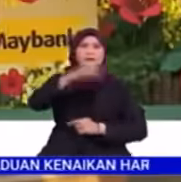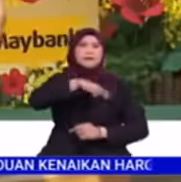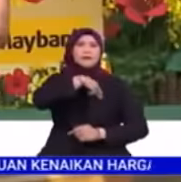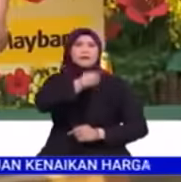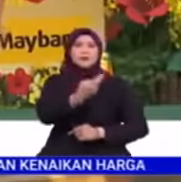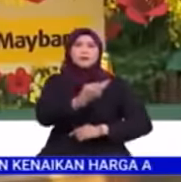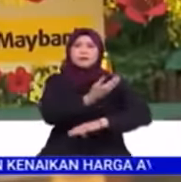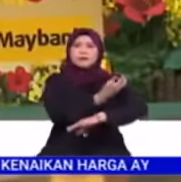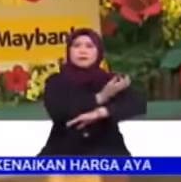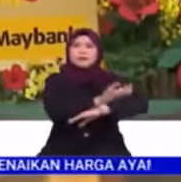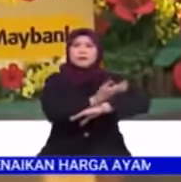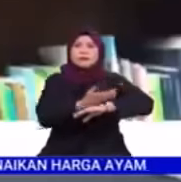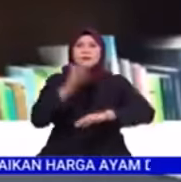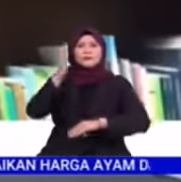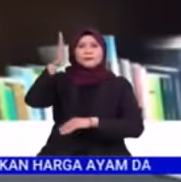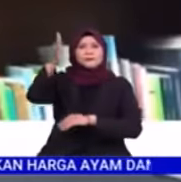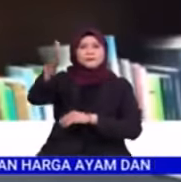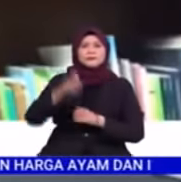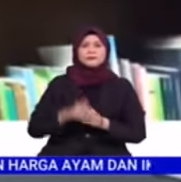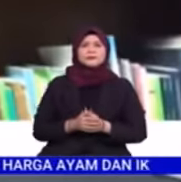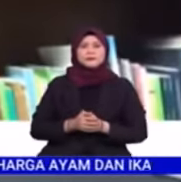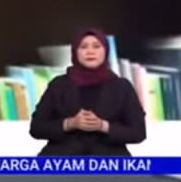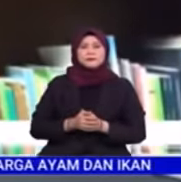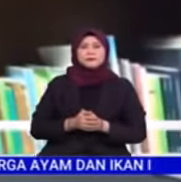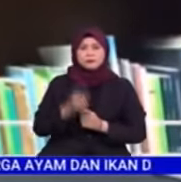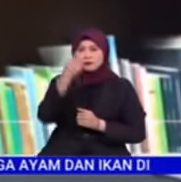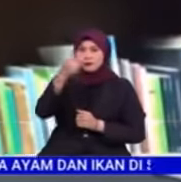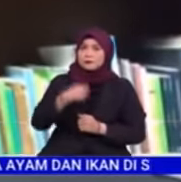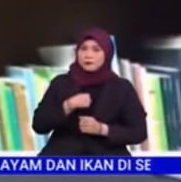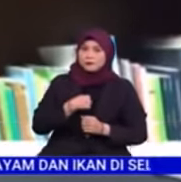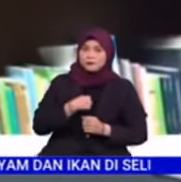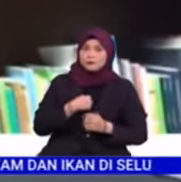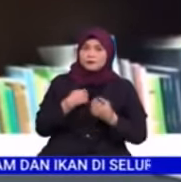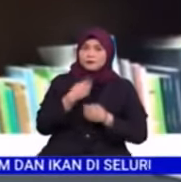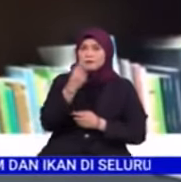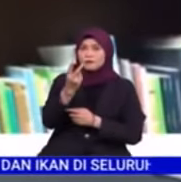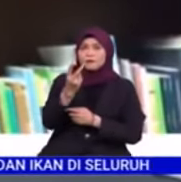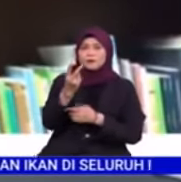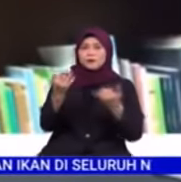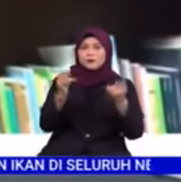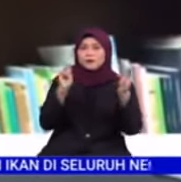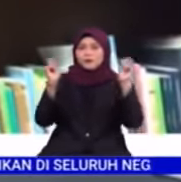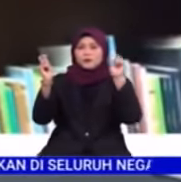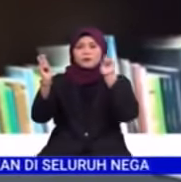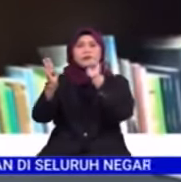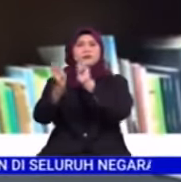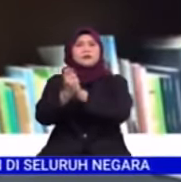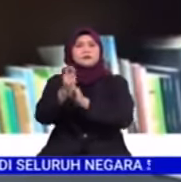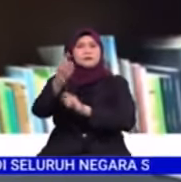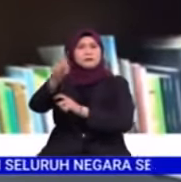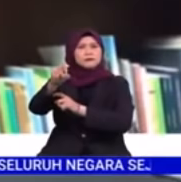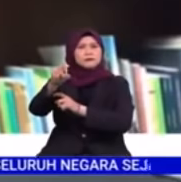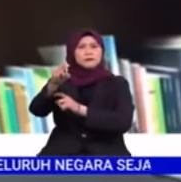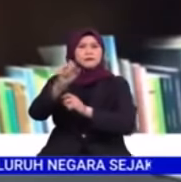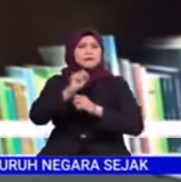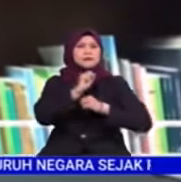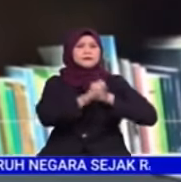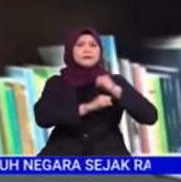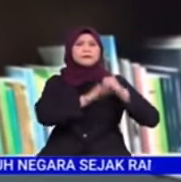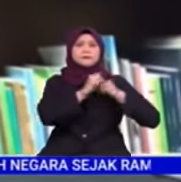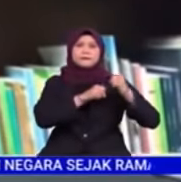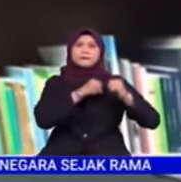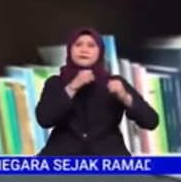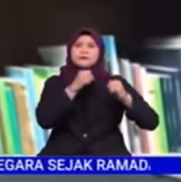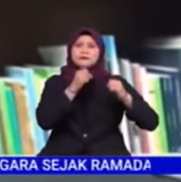generasi akan datang Bagi saya saya melihat bahwa perubahan yang besar harus lakukan kata sifat tidak punya